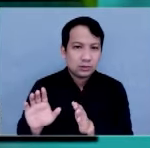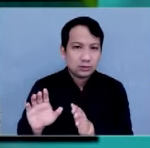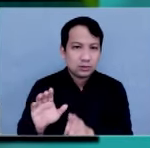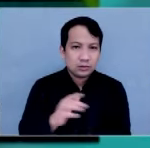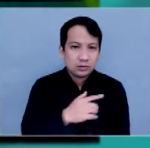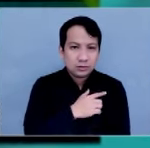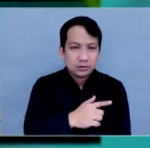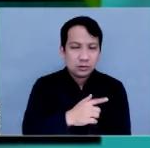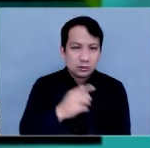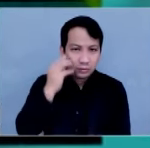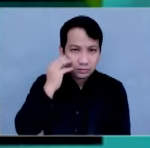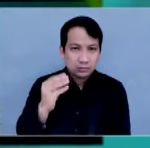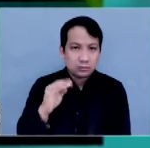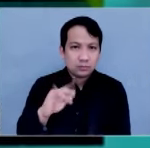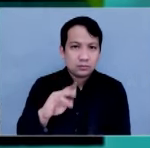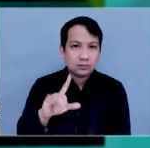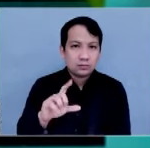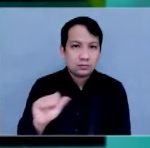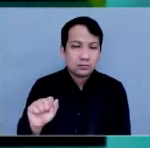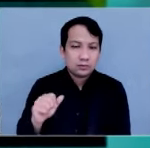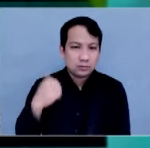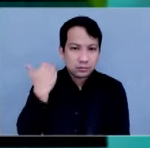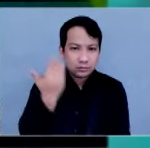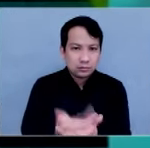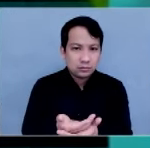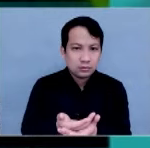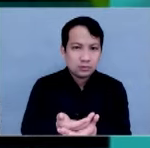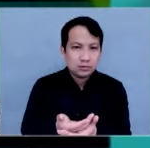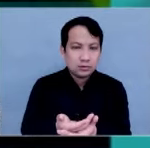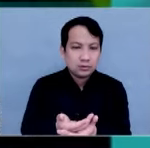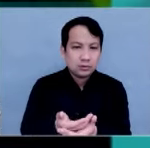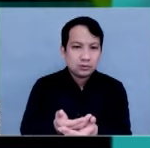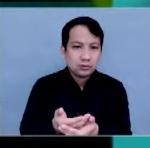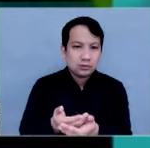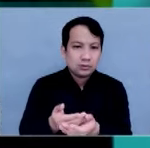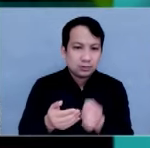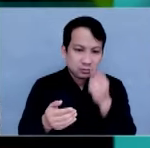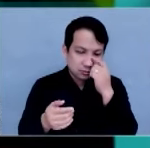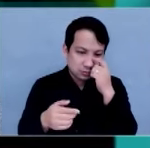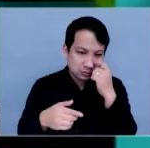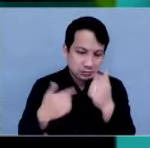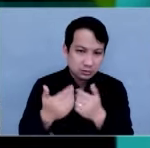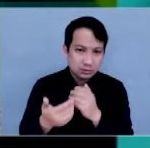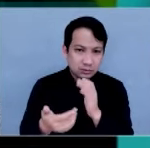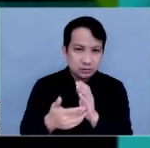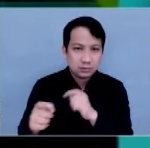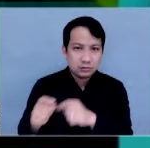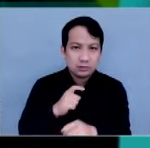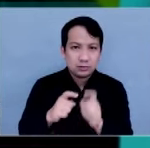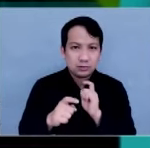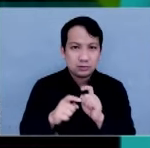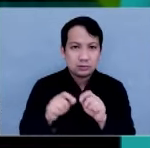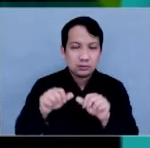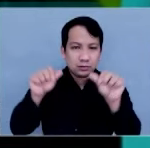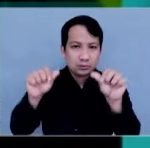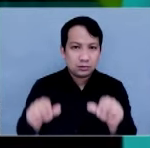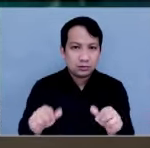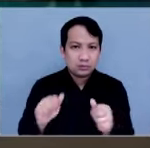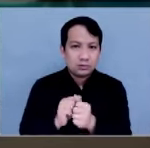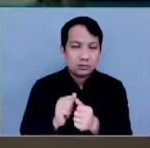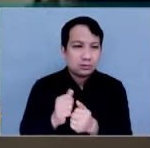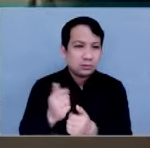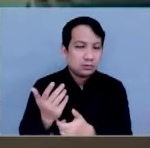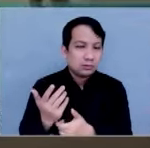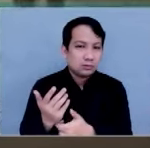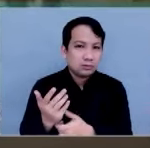Marvil. Eh pagdating namin sa Manila, pusot-pusot yung mga text sa akin na nandun na pala sa na-post